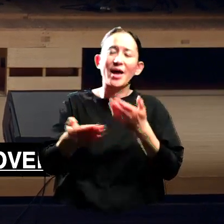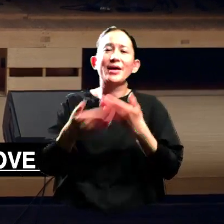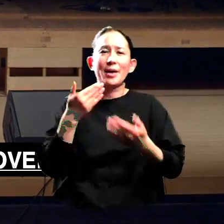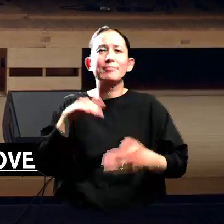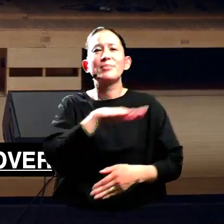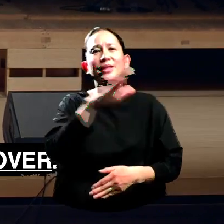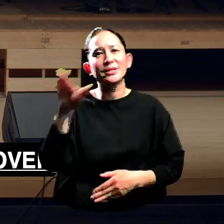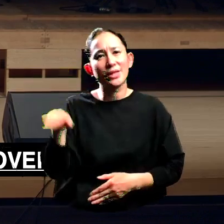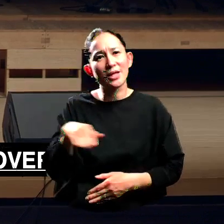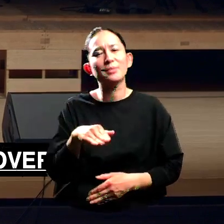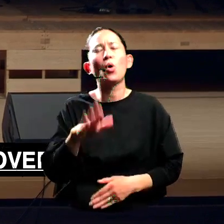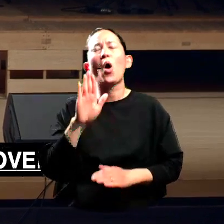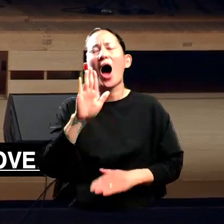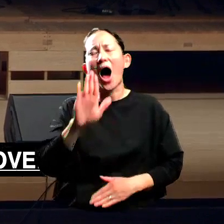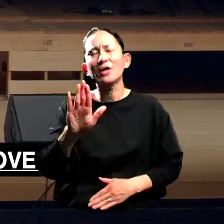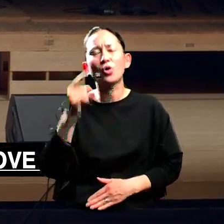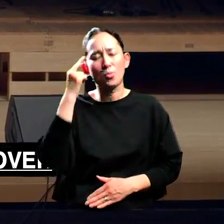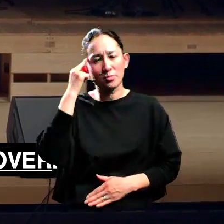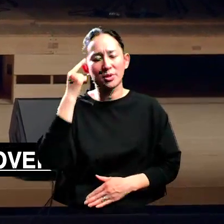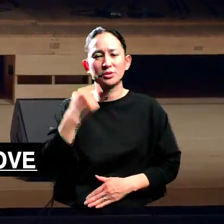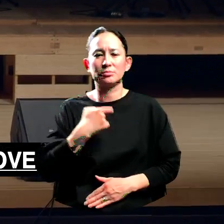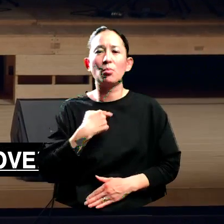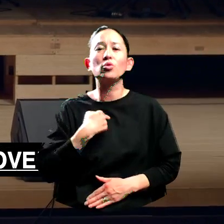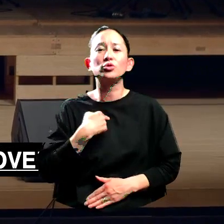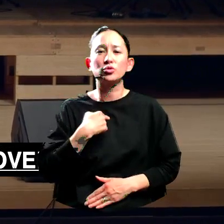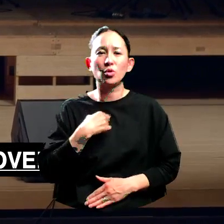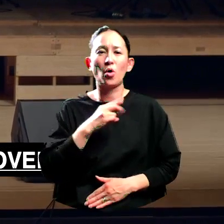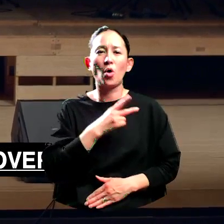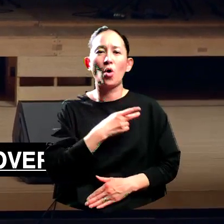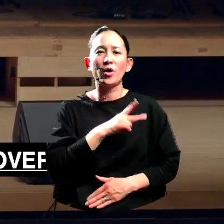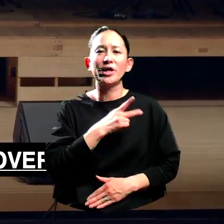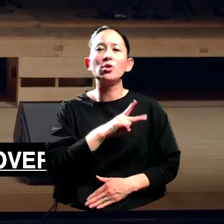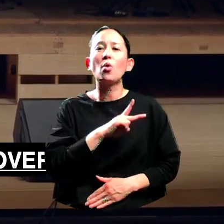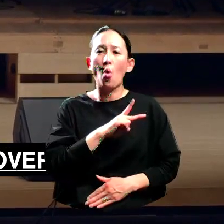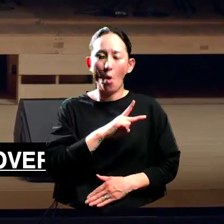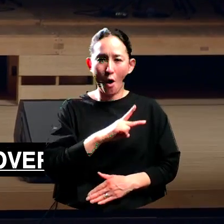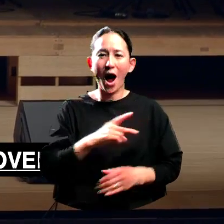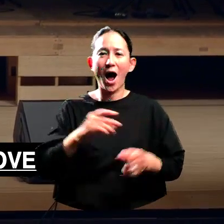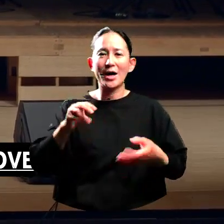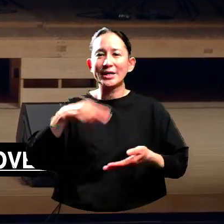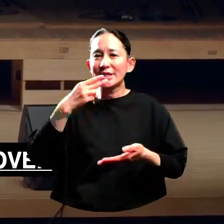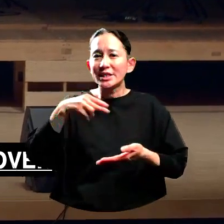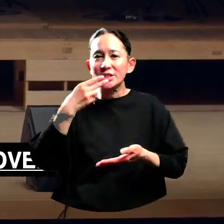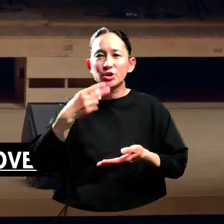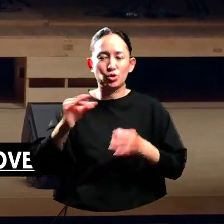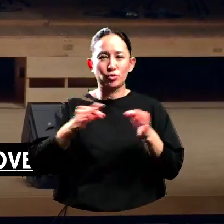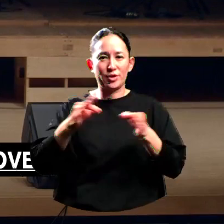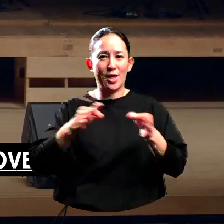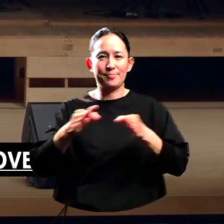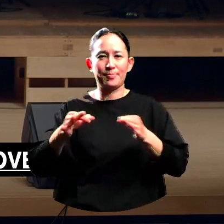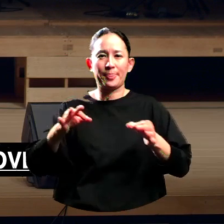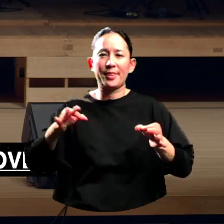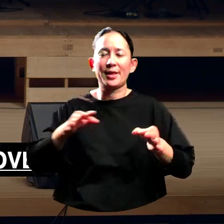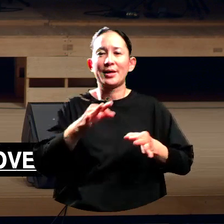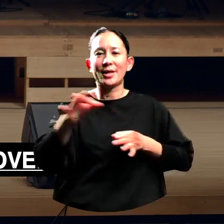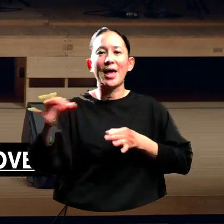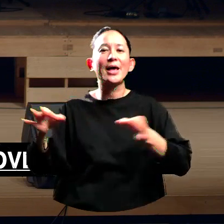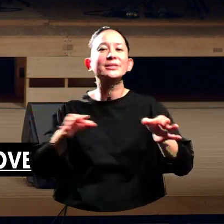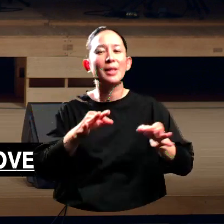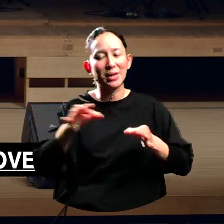feel hopeless. 僕のいとこは飲食店経営してますけど、 まあ、特にこのコロナになって飲食店経営